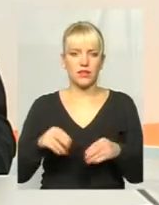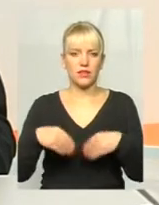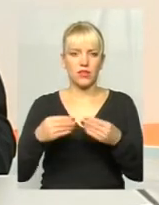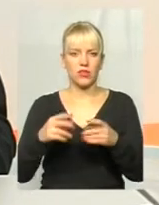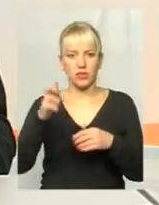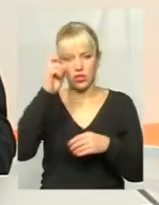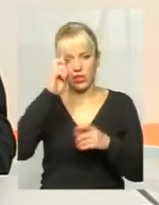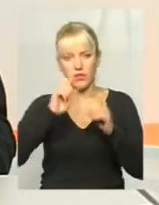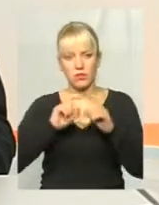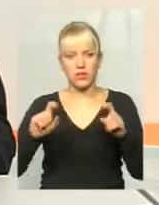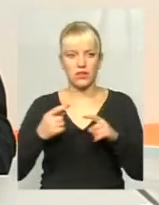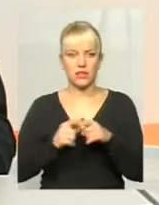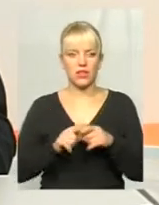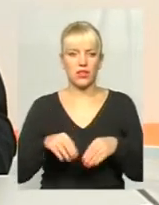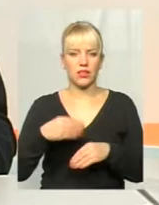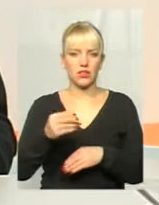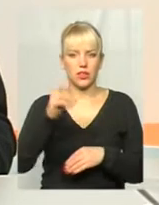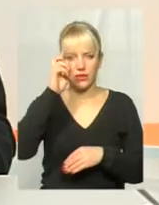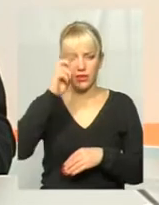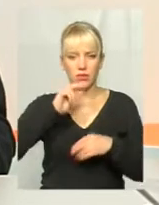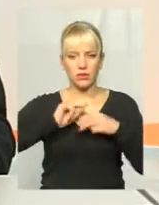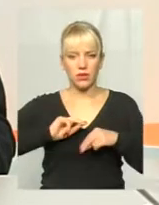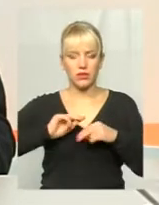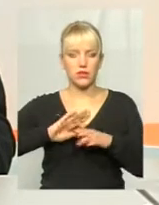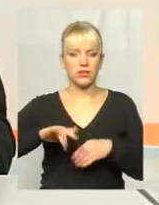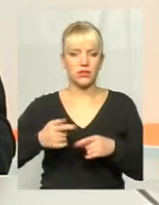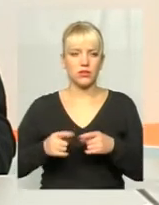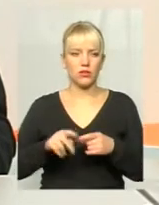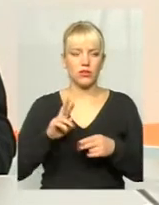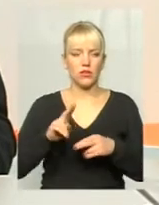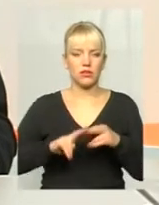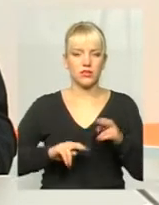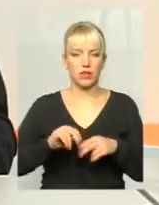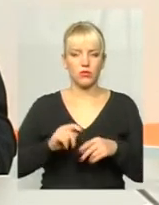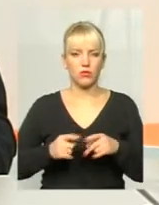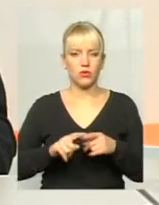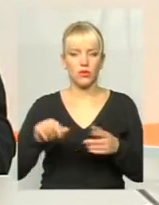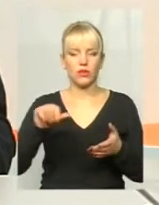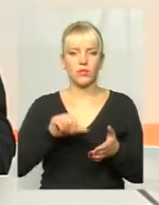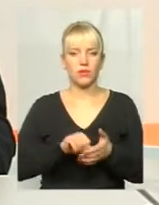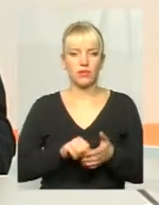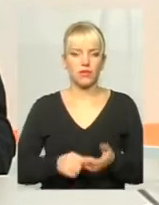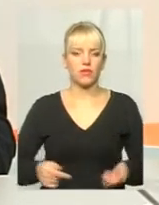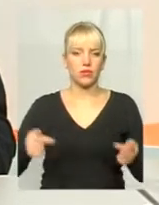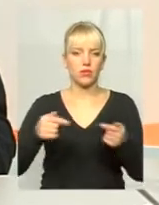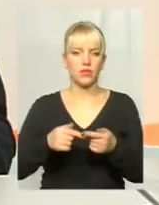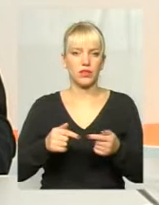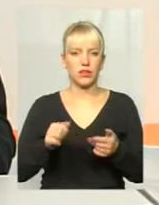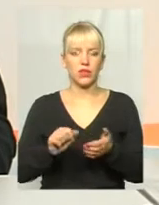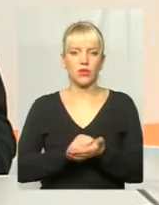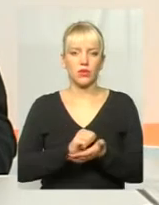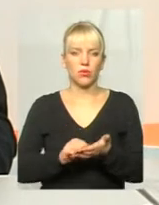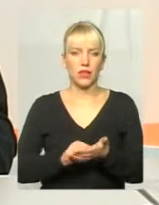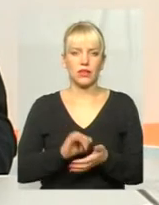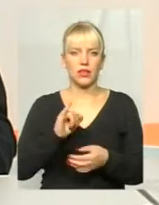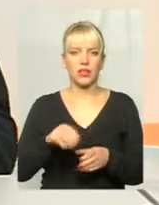це дозвола видається Держпраці після того, як забудовник представляє відповідний пакет документів і надає